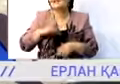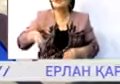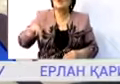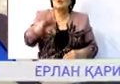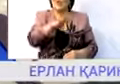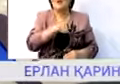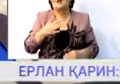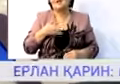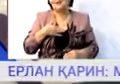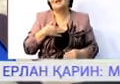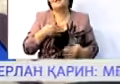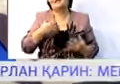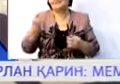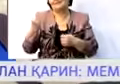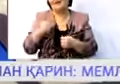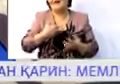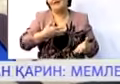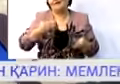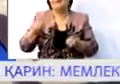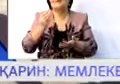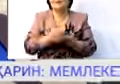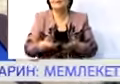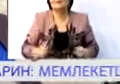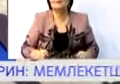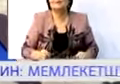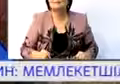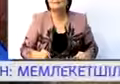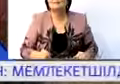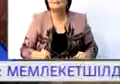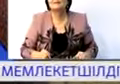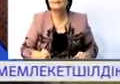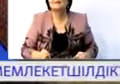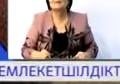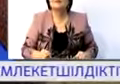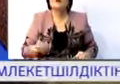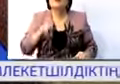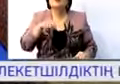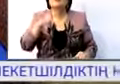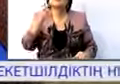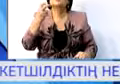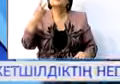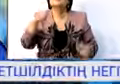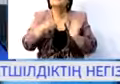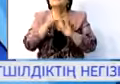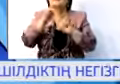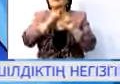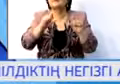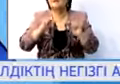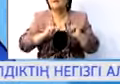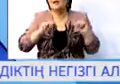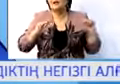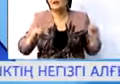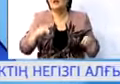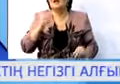барлығы менің қолымнан алған осындай шыққан дүниелерді ұстанып жатыр. Ал номері 226 мектеп гимназияның мұғалімі Фариза